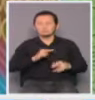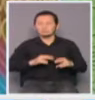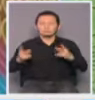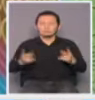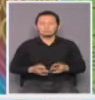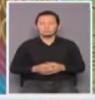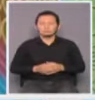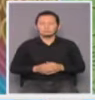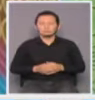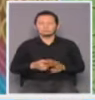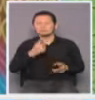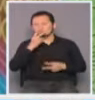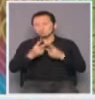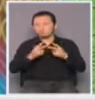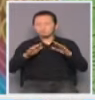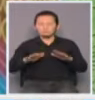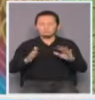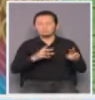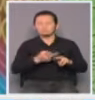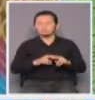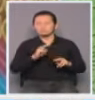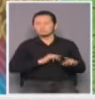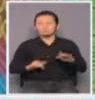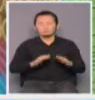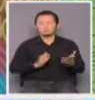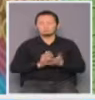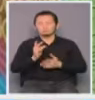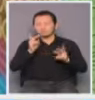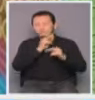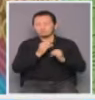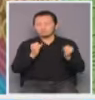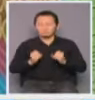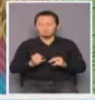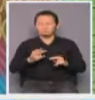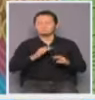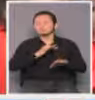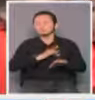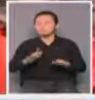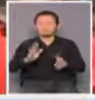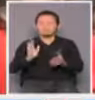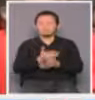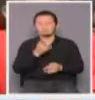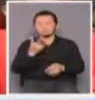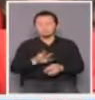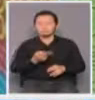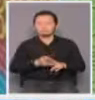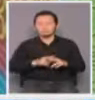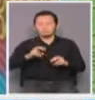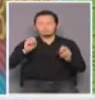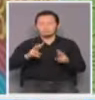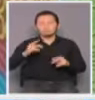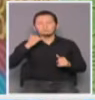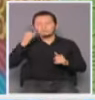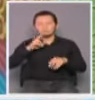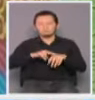керек. Көрген жерімізде осы бағыттағы теріс қылықтарды дереу жоюға, олардың тиісті органдарға